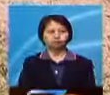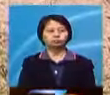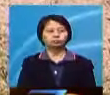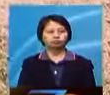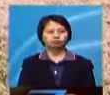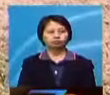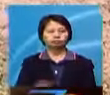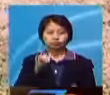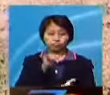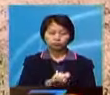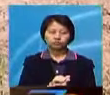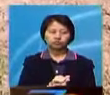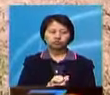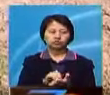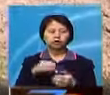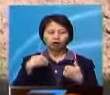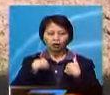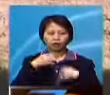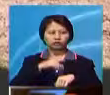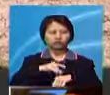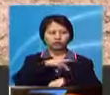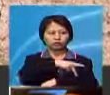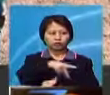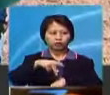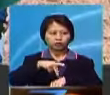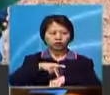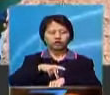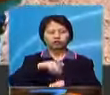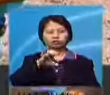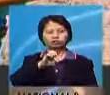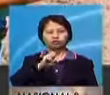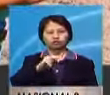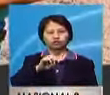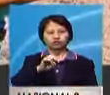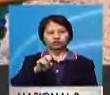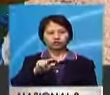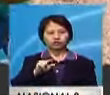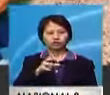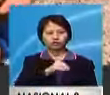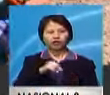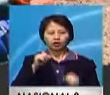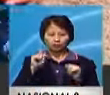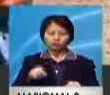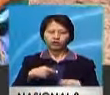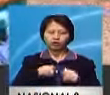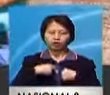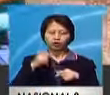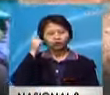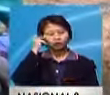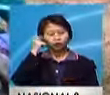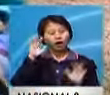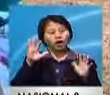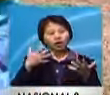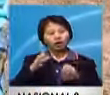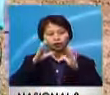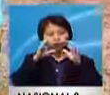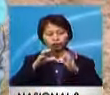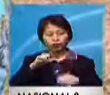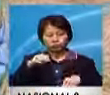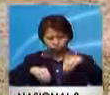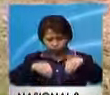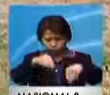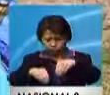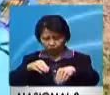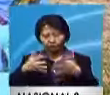Itu dia antara sorotan saya ketika berada di laman padi di Chenang Langkawi. Setidak-tidaknya dapat jugalah saya tahu macam mana cara-cara padi